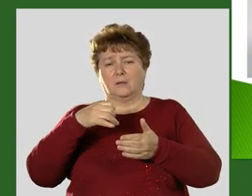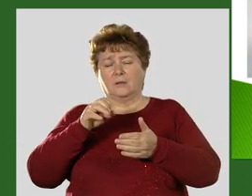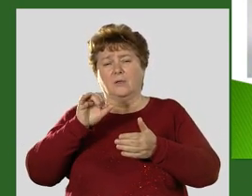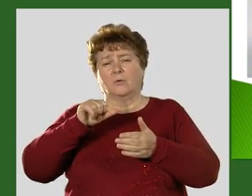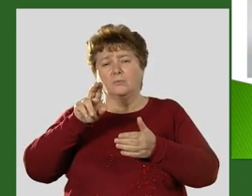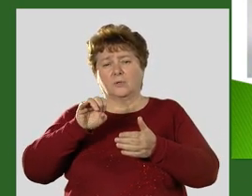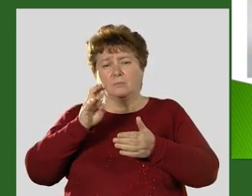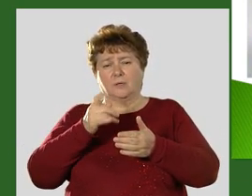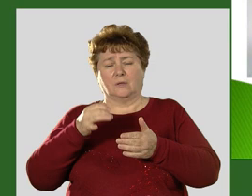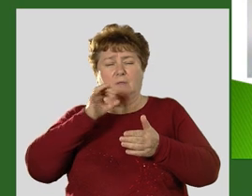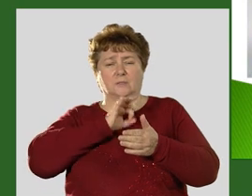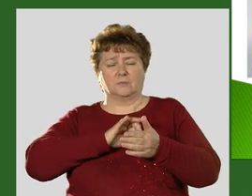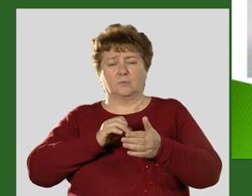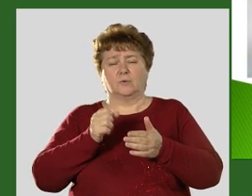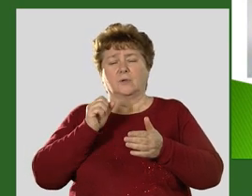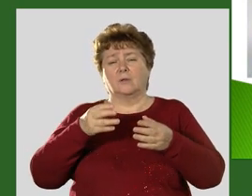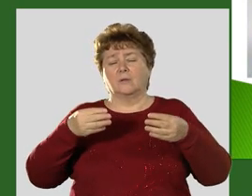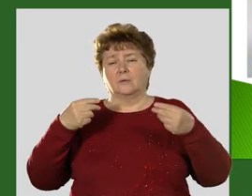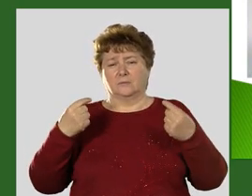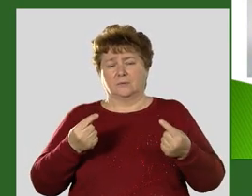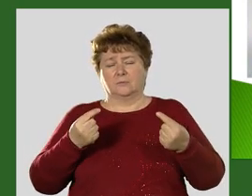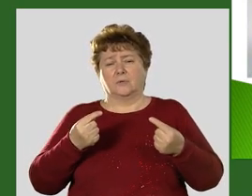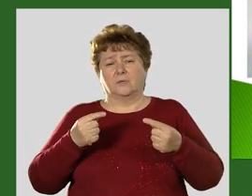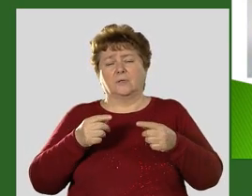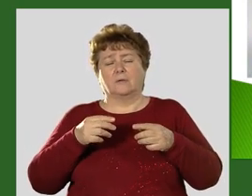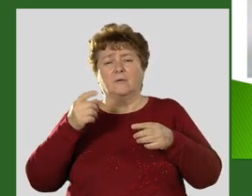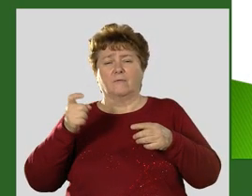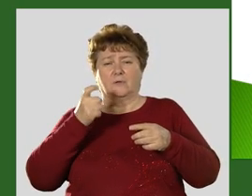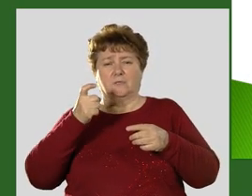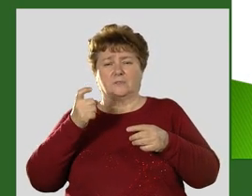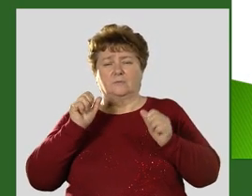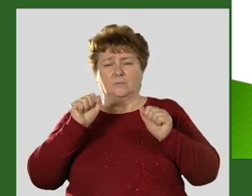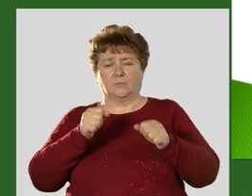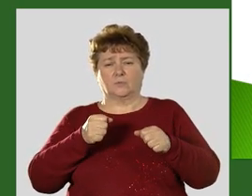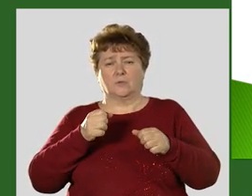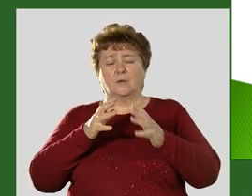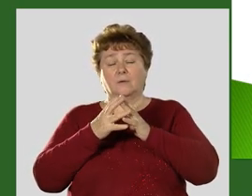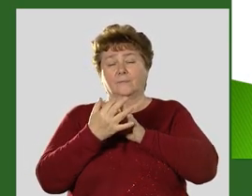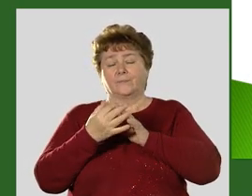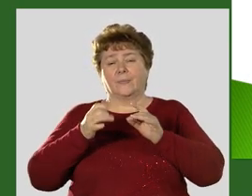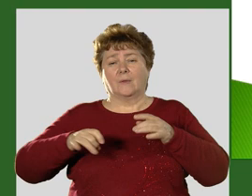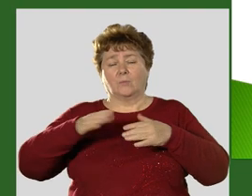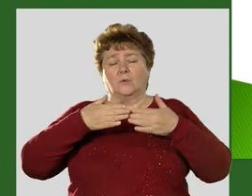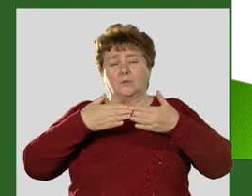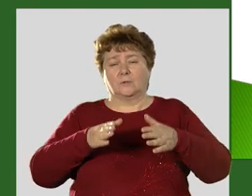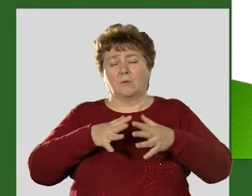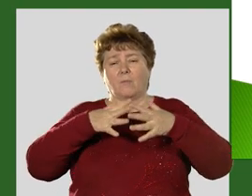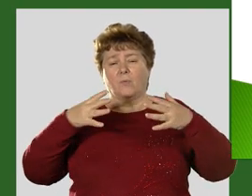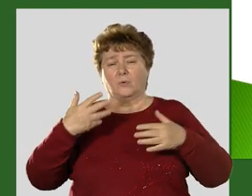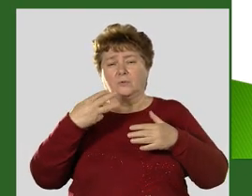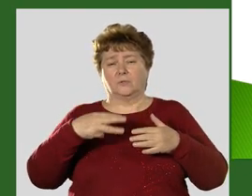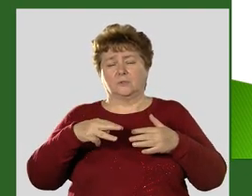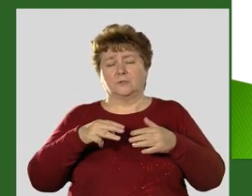и использовать как натуральные удобрения в сельском хозяйстве. В республике открыты более